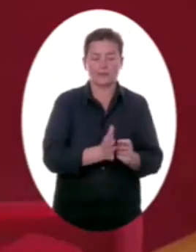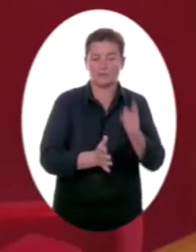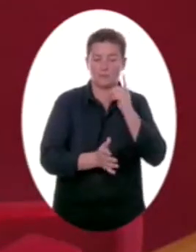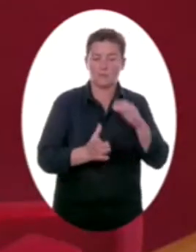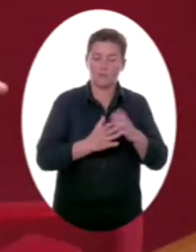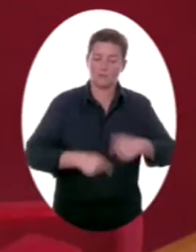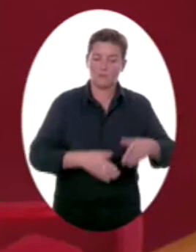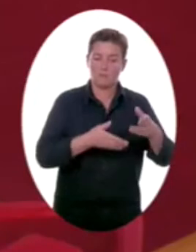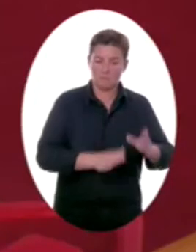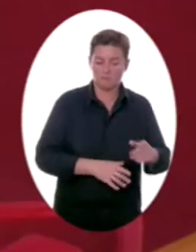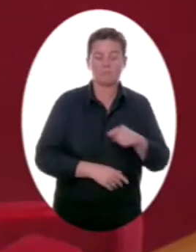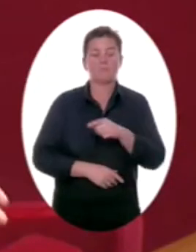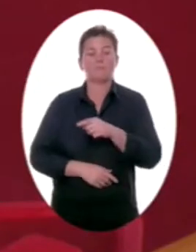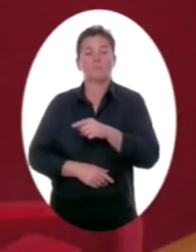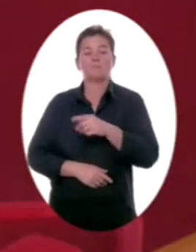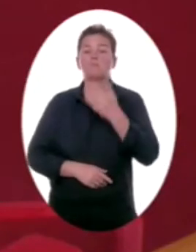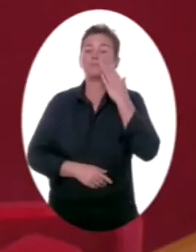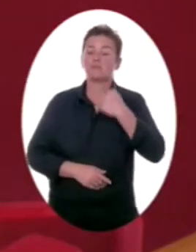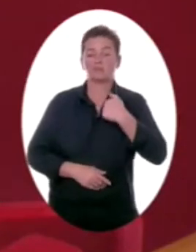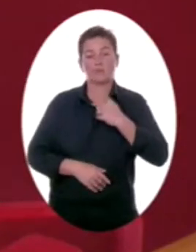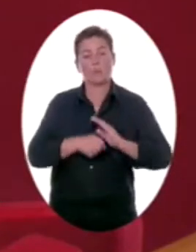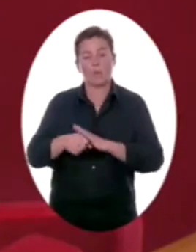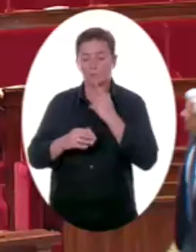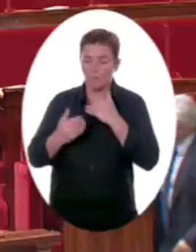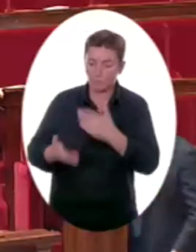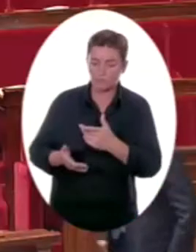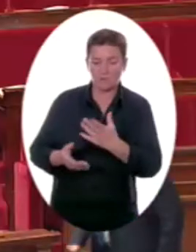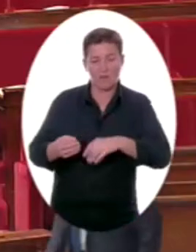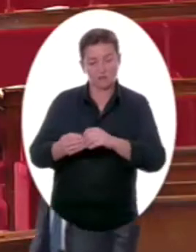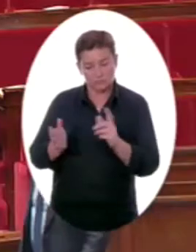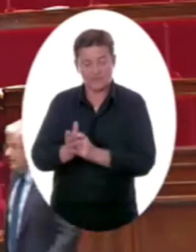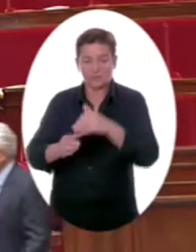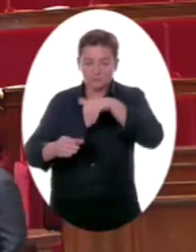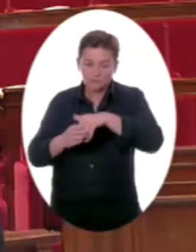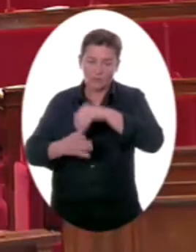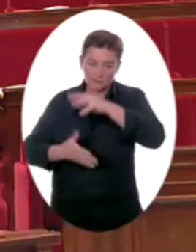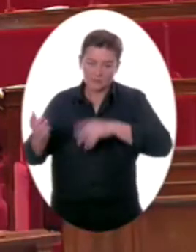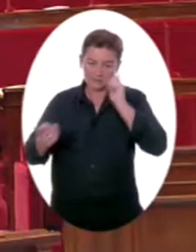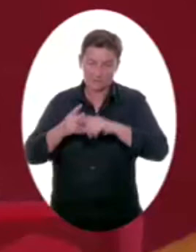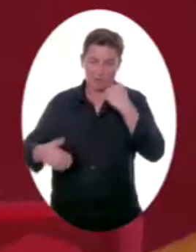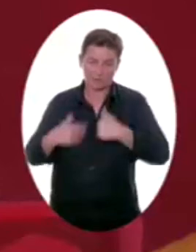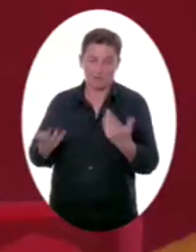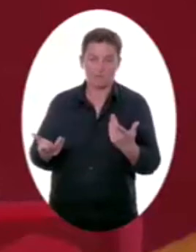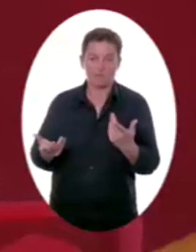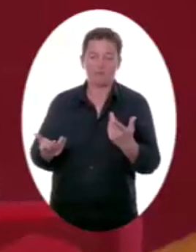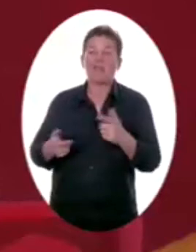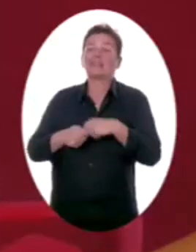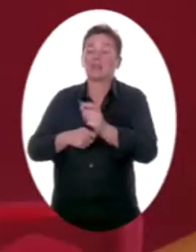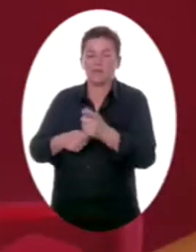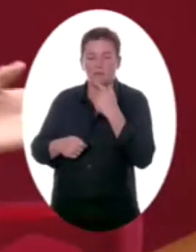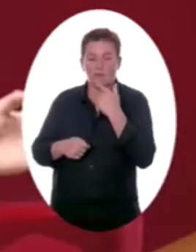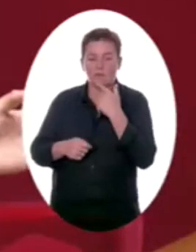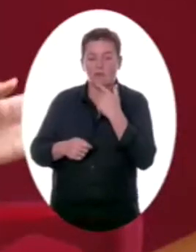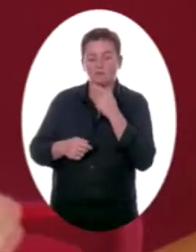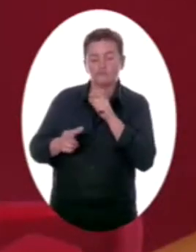rythme de réunion. Mais lorsque nous, la droite, nous proposons sur le texte sur le handicap de fixer, même pas de donner un délai, mais